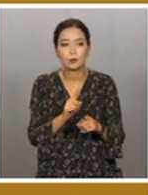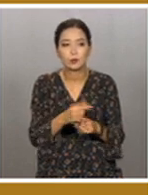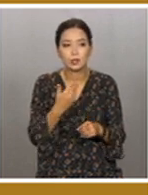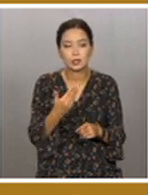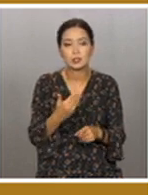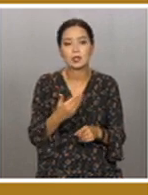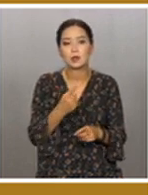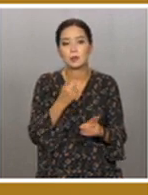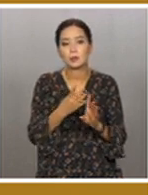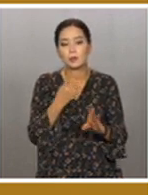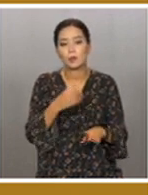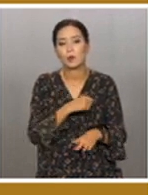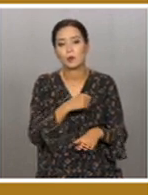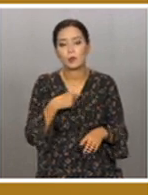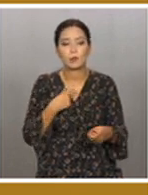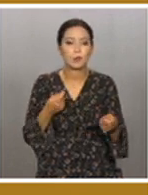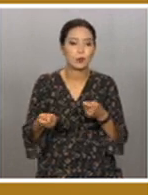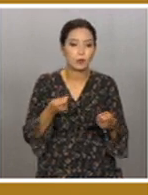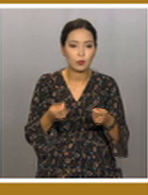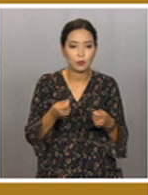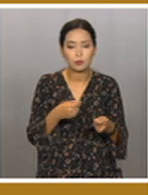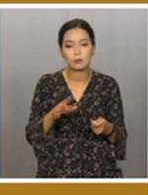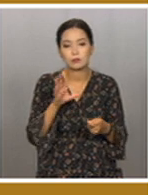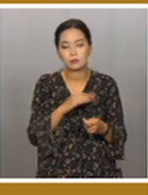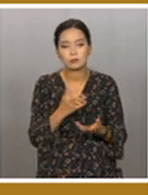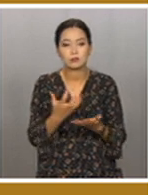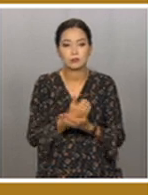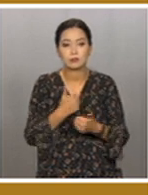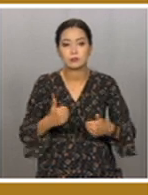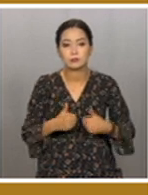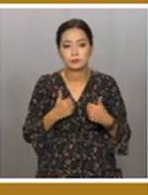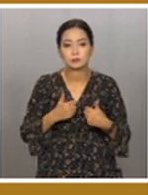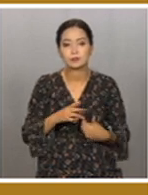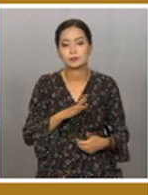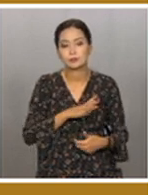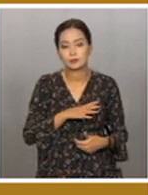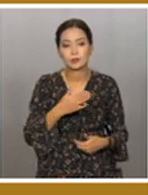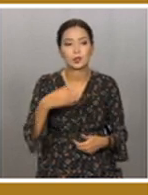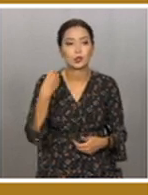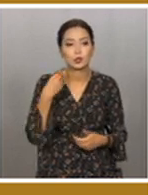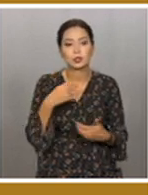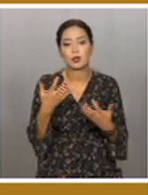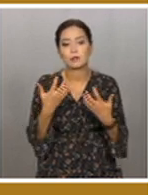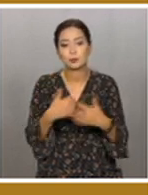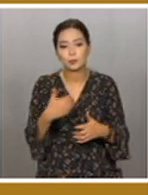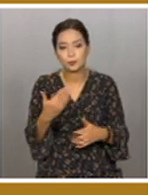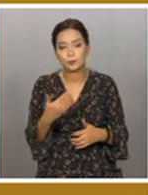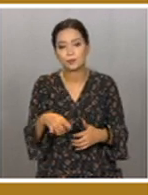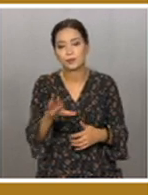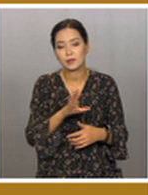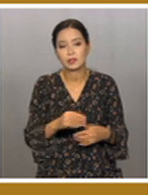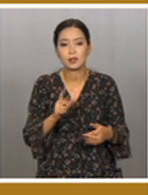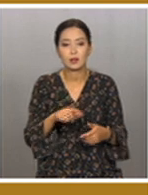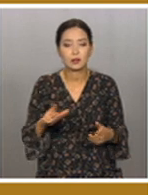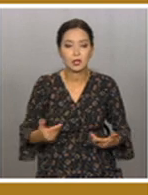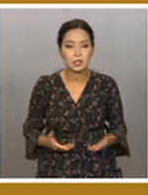бірінші кезекте өзін-өзі басқару құқығына қол жеткізгісі келді. Түркістан автономиясы түрік халықтары мен